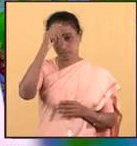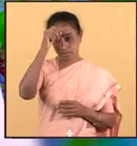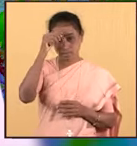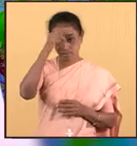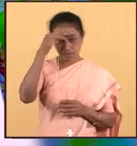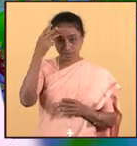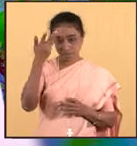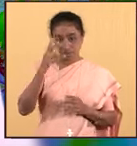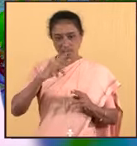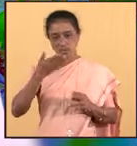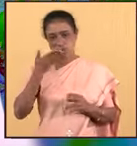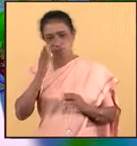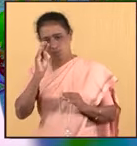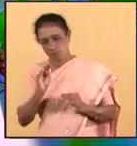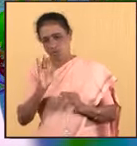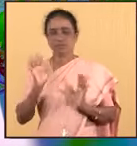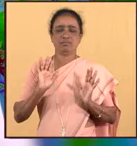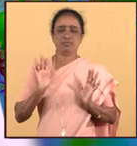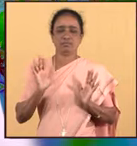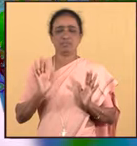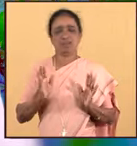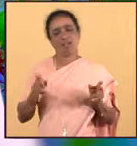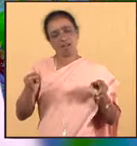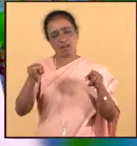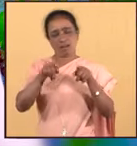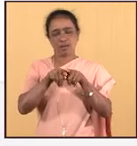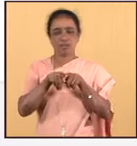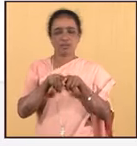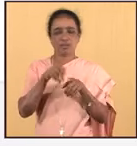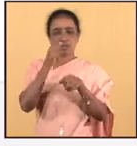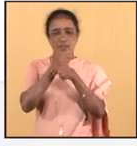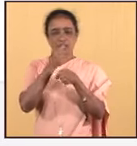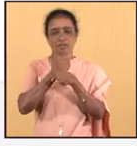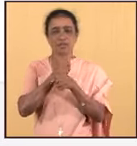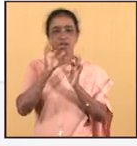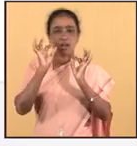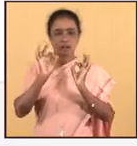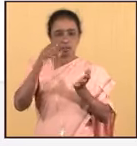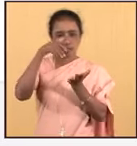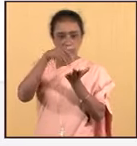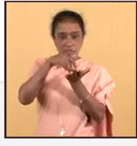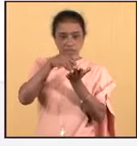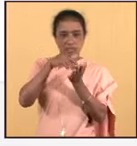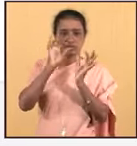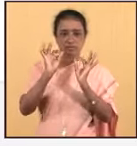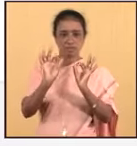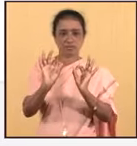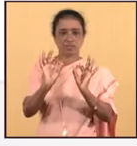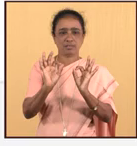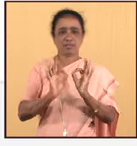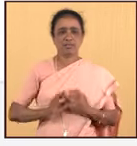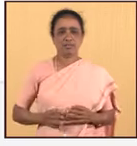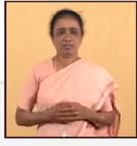முஸ்லீம் கிறிஸ்துவ மதத்துக்கு ஒரு சலுகையோ என்று எந்த சலுகையும் என்ன செய்து அளிக்கவில்லை. அதோடு மட்டும் இல்லாமல் அரசு அடிப்படை நம்பிக்கைகளை என்ன